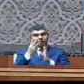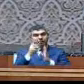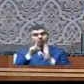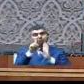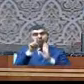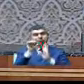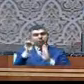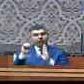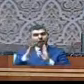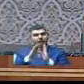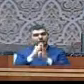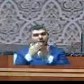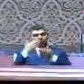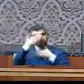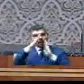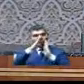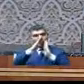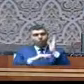الفصل 100 من الدستور